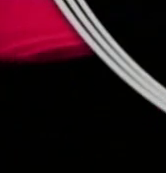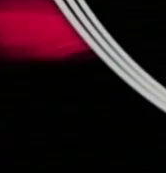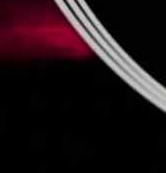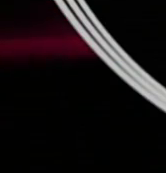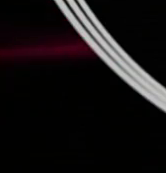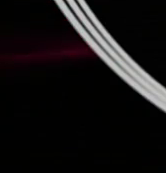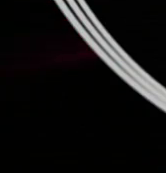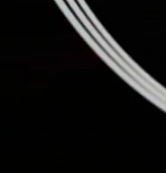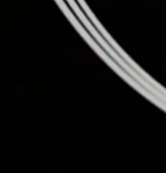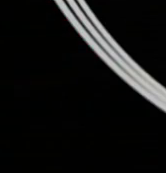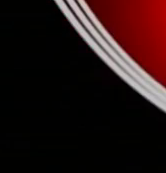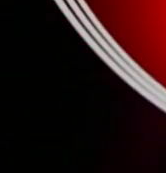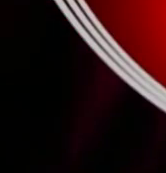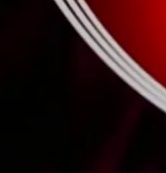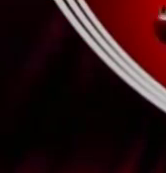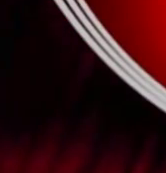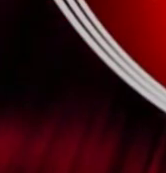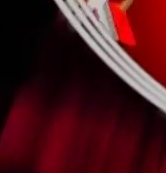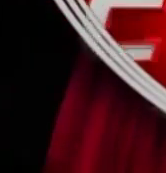हट न्यूज एक्सप्रेस।